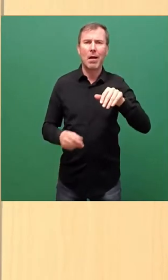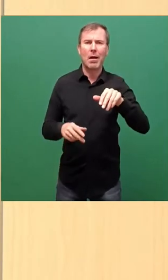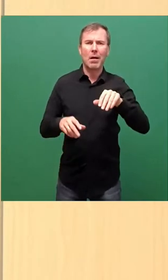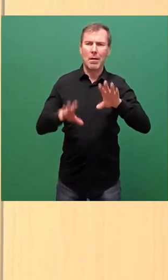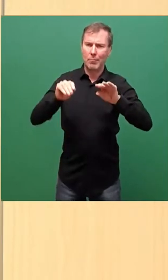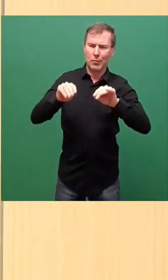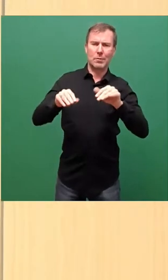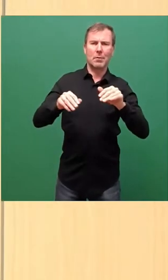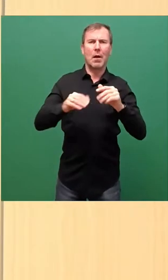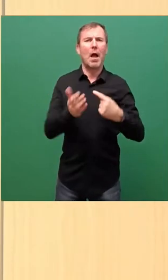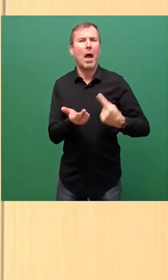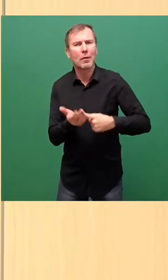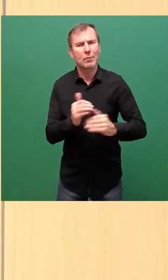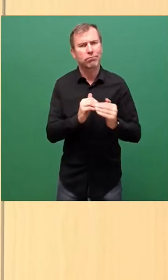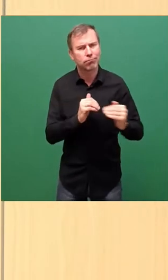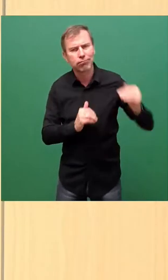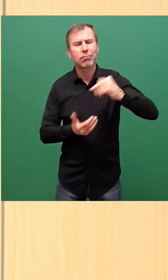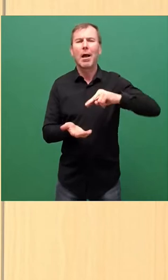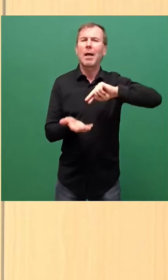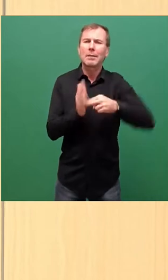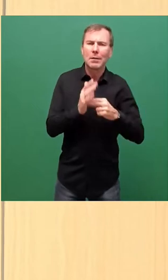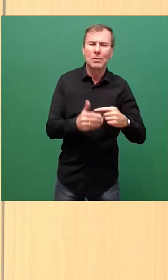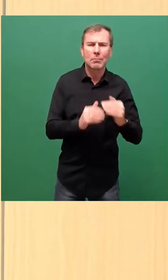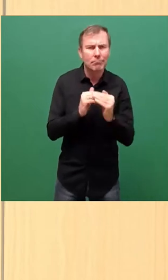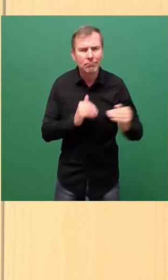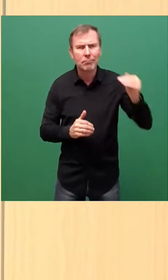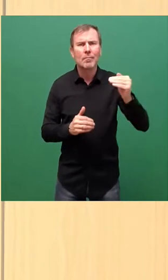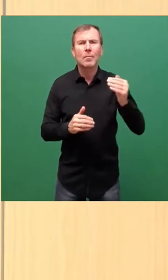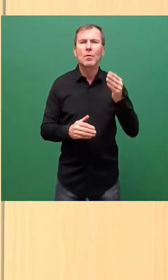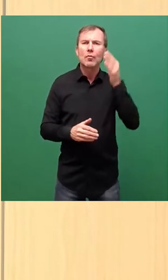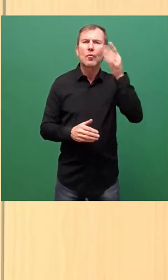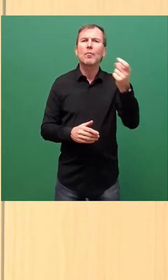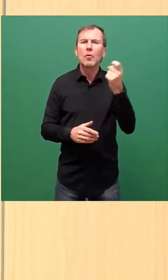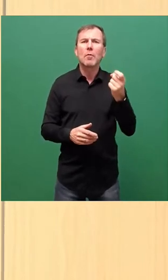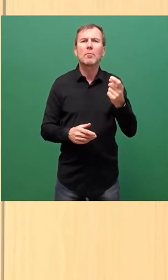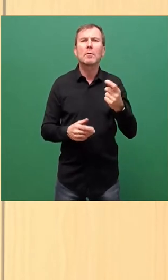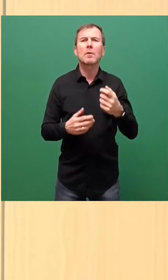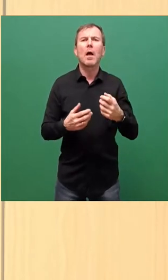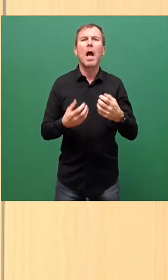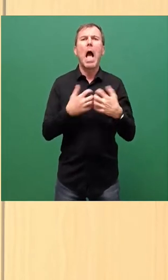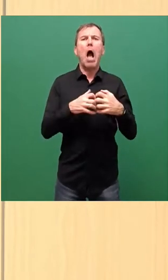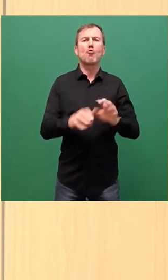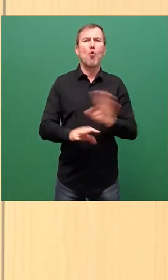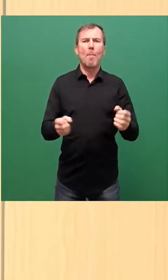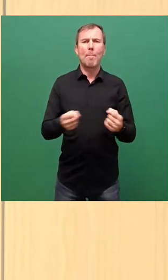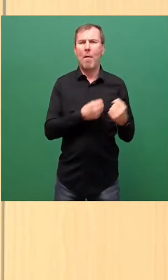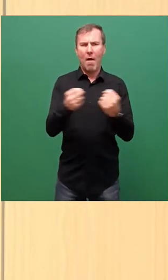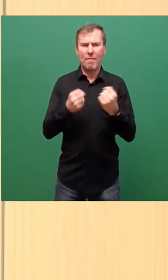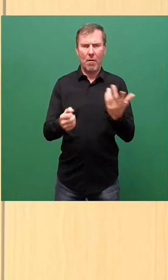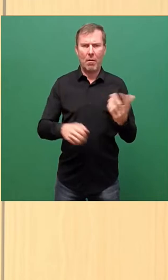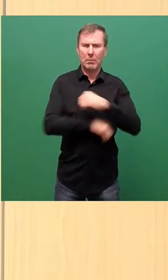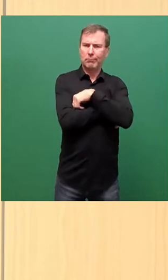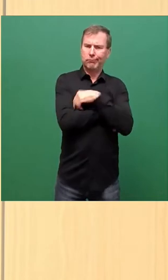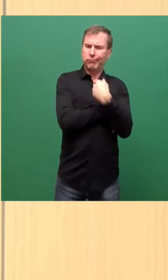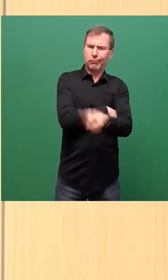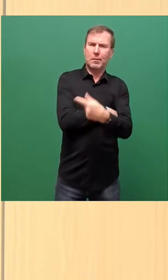haben technologische Veränderungen, autonomes Fahren wird immer reeller, immer greifbarer, ist aus meiner Sicht nur eine Frage der Zeit, bis wir dort